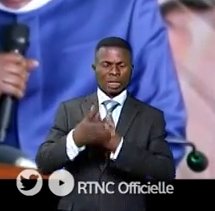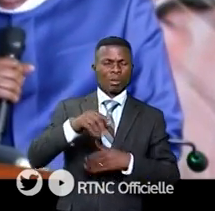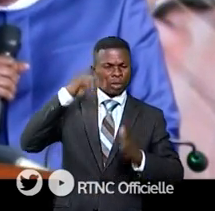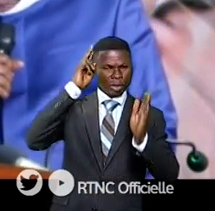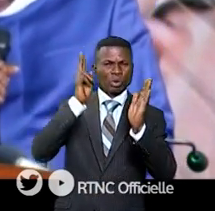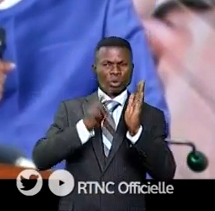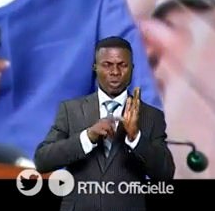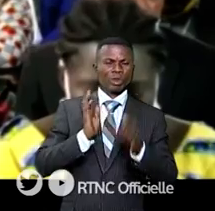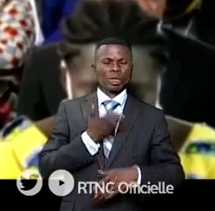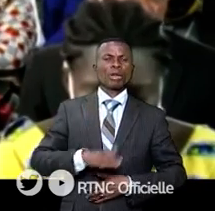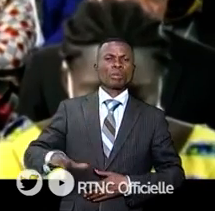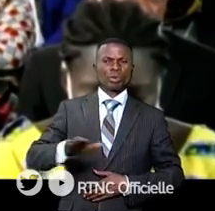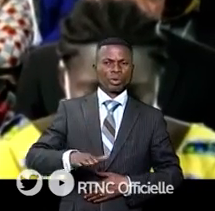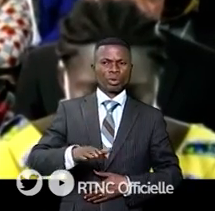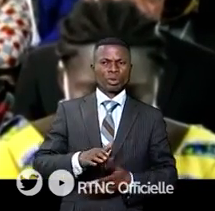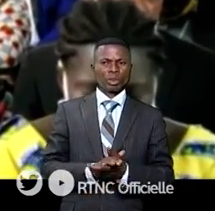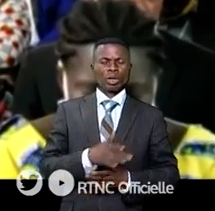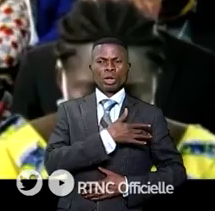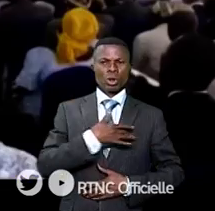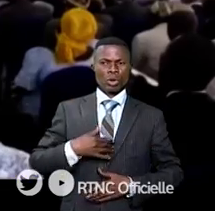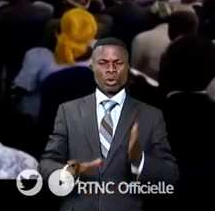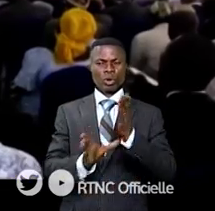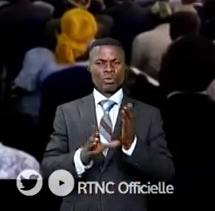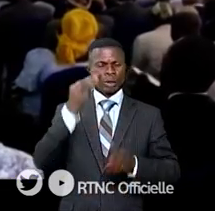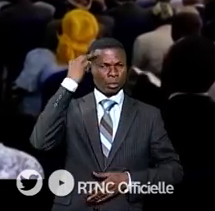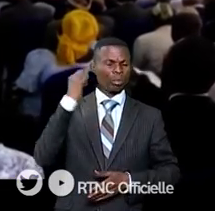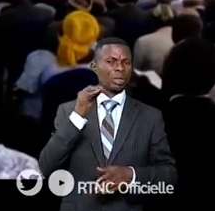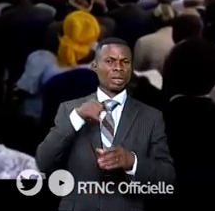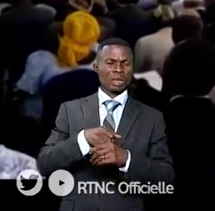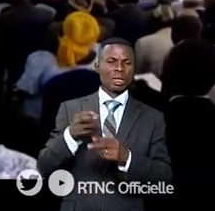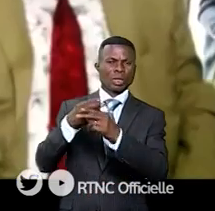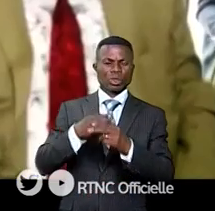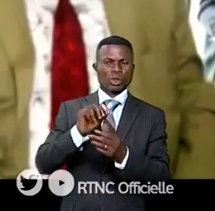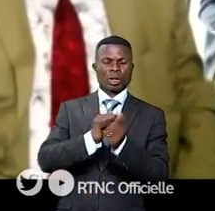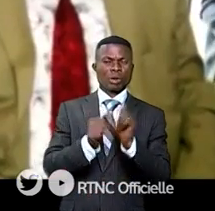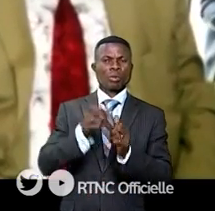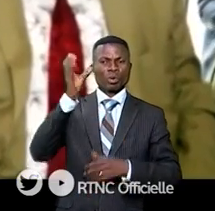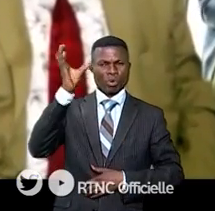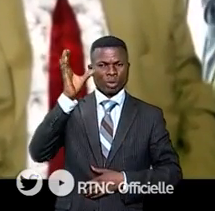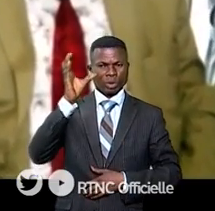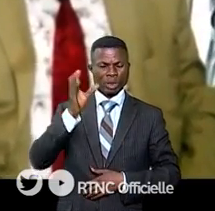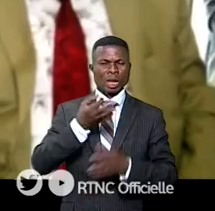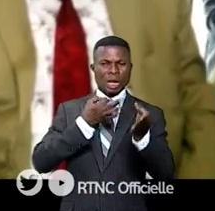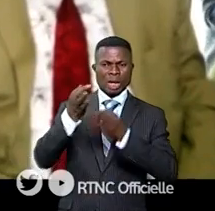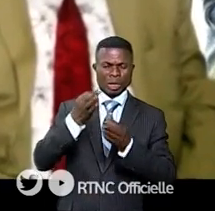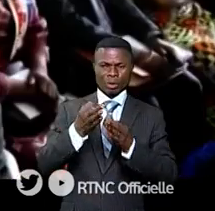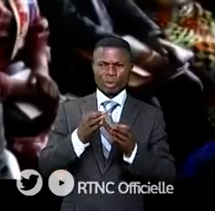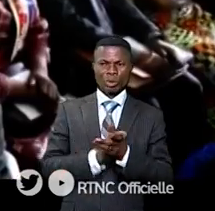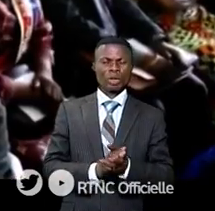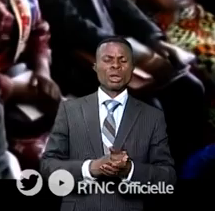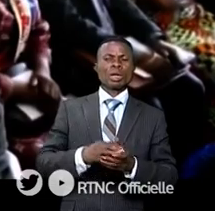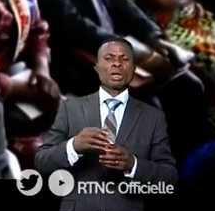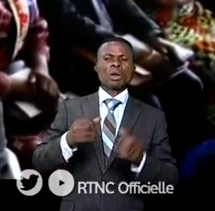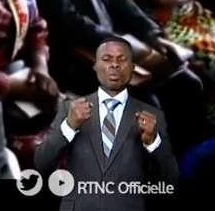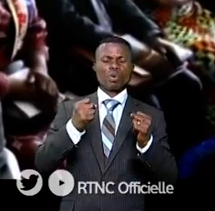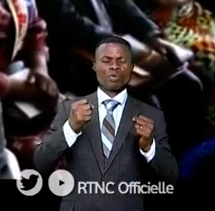gouvernement de la République, a, au nom du vice-premier ministre, ministre de l'Intérieur, Sécurité et Affaires coutumières, rappelé l'attachement des pouvoirs publics à